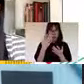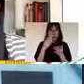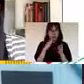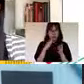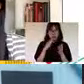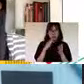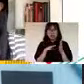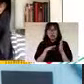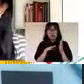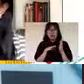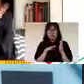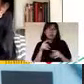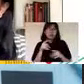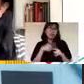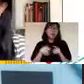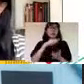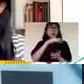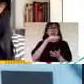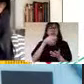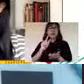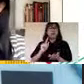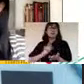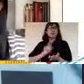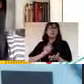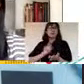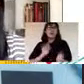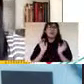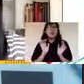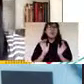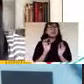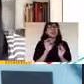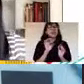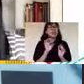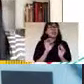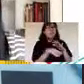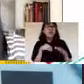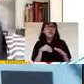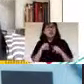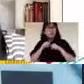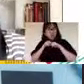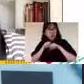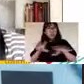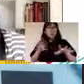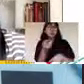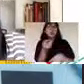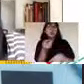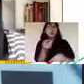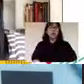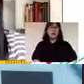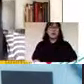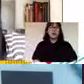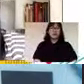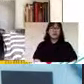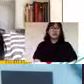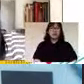semakin tipis, mengingat data pribadi jadi mudah tersebar. Data pribadi tentu tidak hanya nama